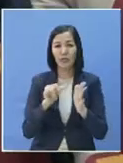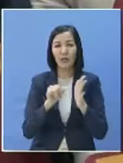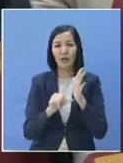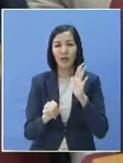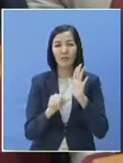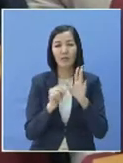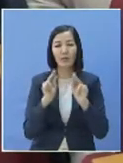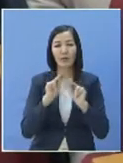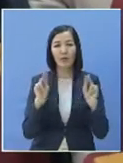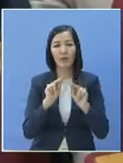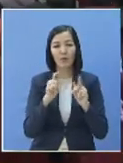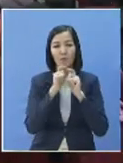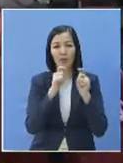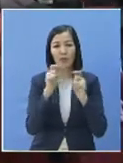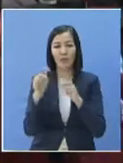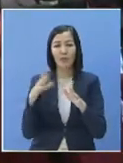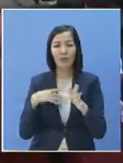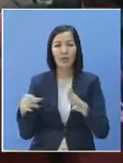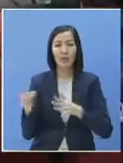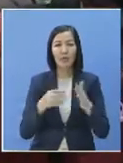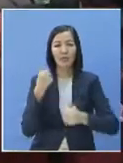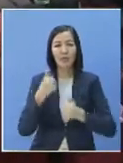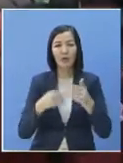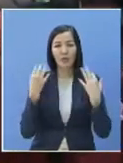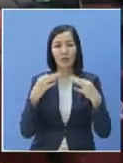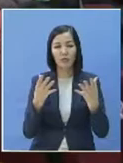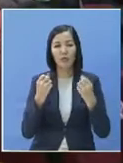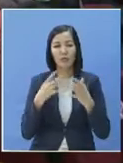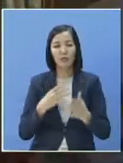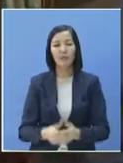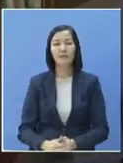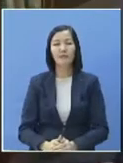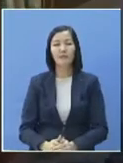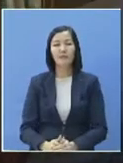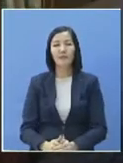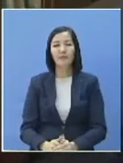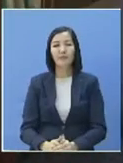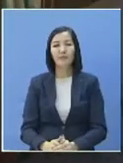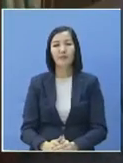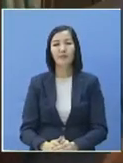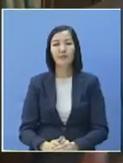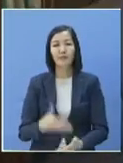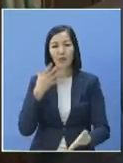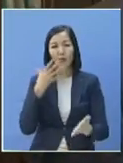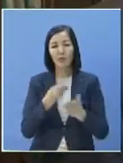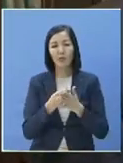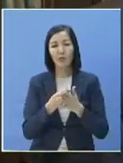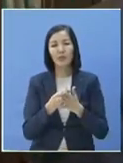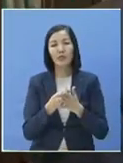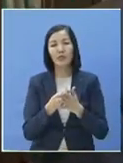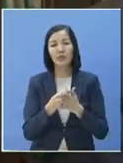66 педагог марапатталды. Әрі республикалық байқауға жолдама алды. Әр сала бойынша өздерінің